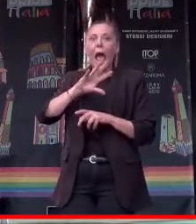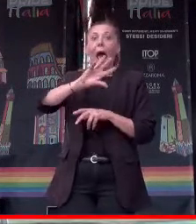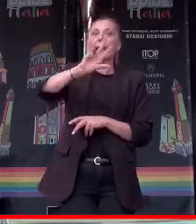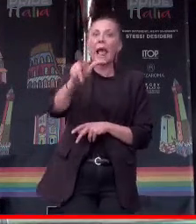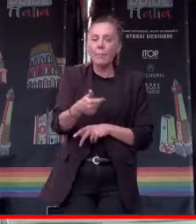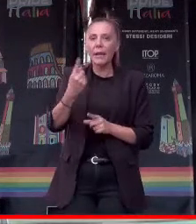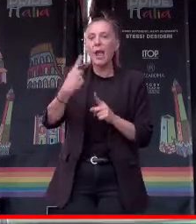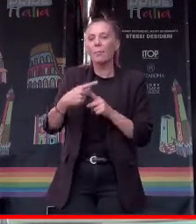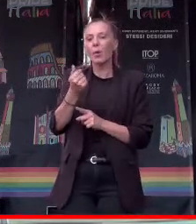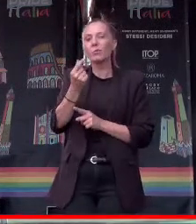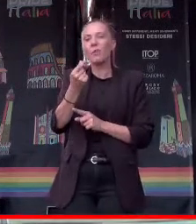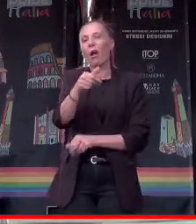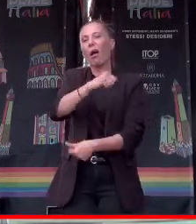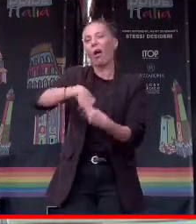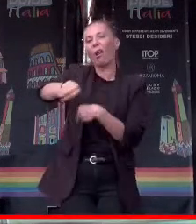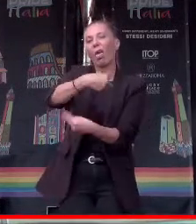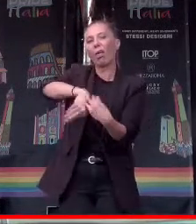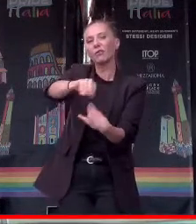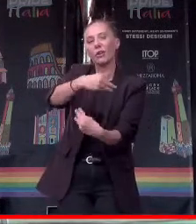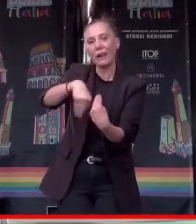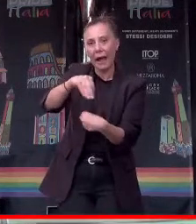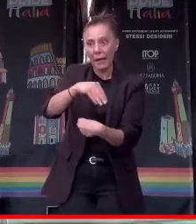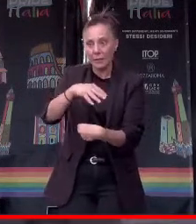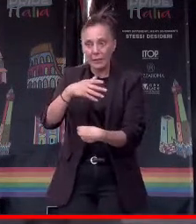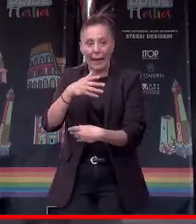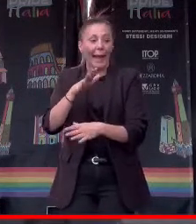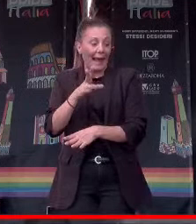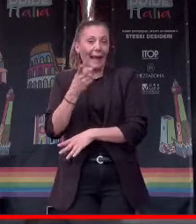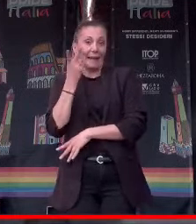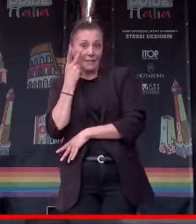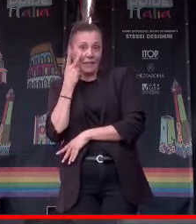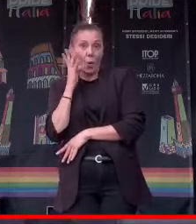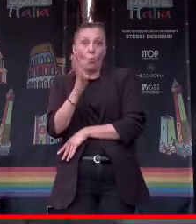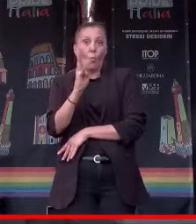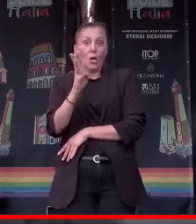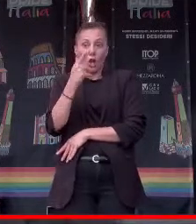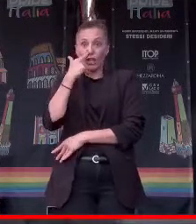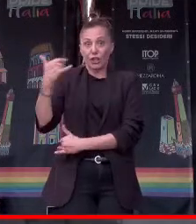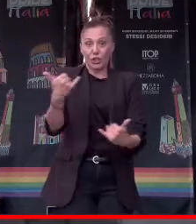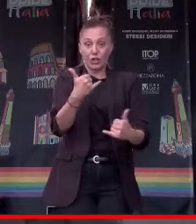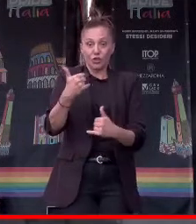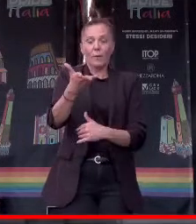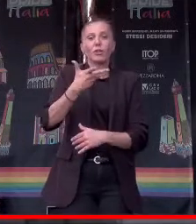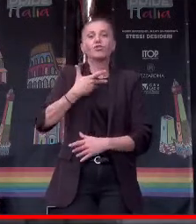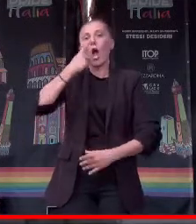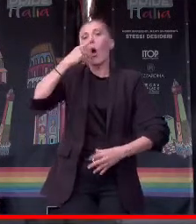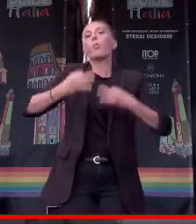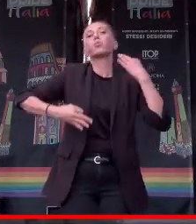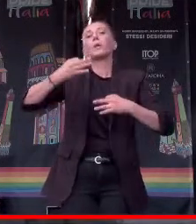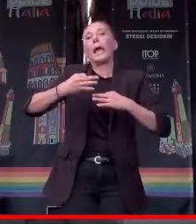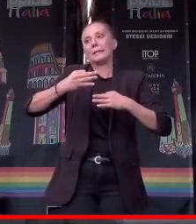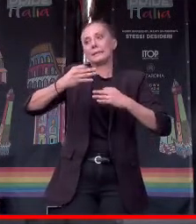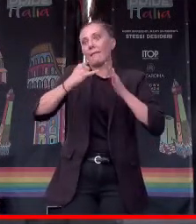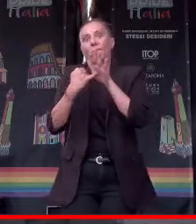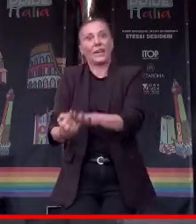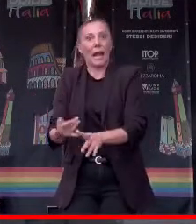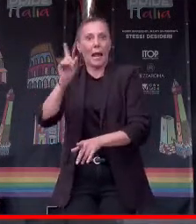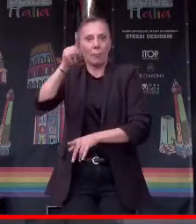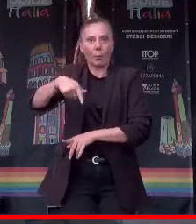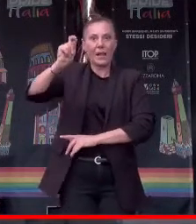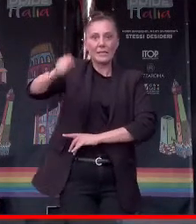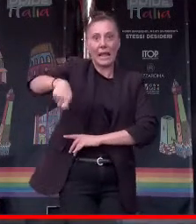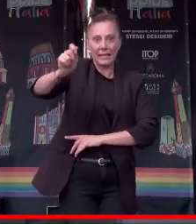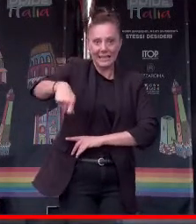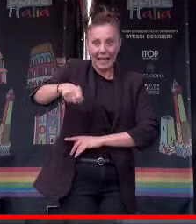cosa grave è che però, visto che il 14 si sarà l'udienza finale, molto probabilmente la sentenza, è che se passa